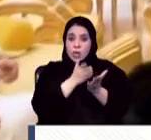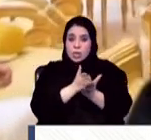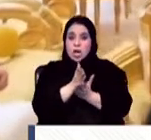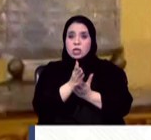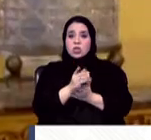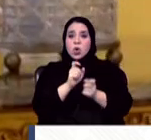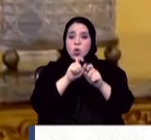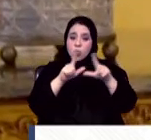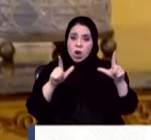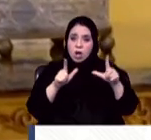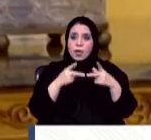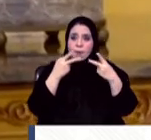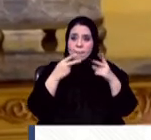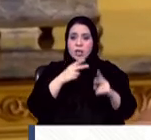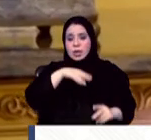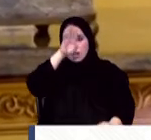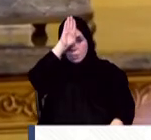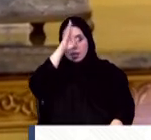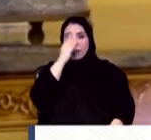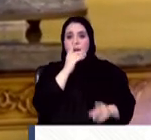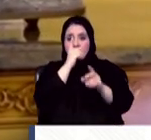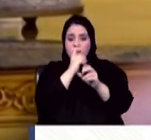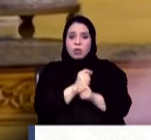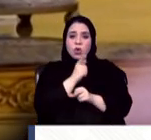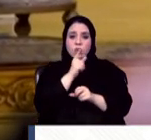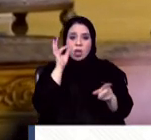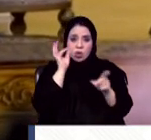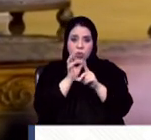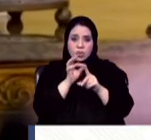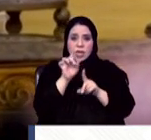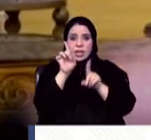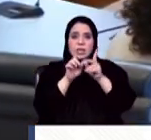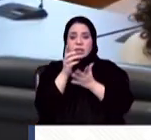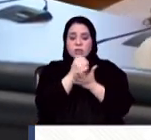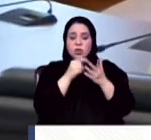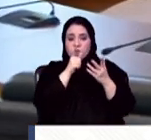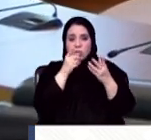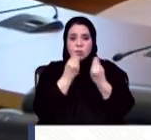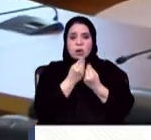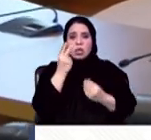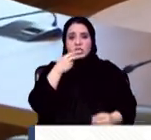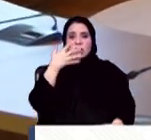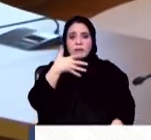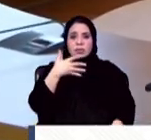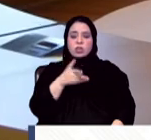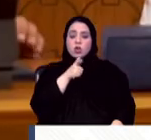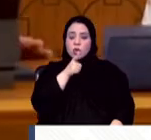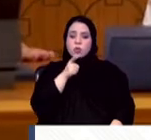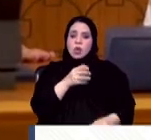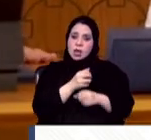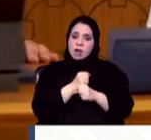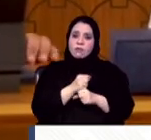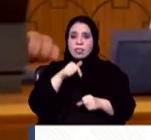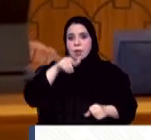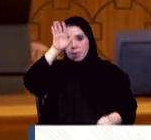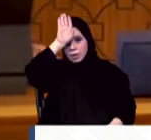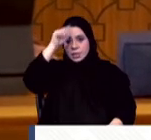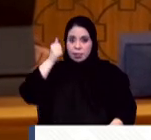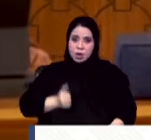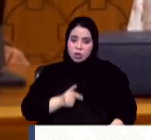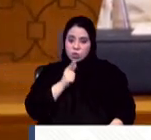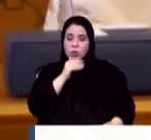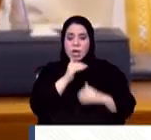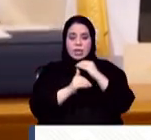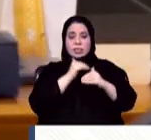تتبعه المملكه لصياغه رؤيه البحرين الاقتصاديه 20 50 حرصا من المملكه على